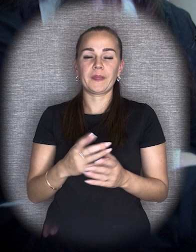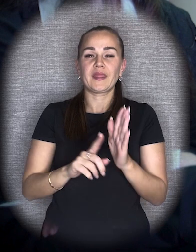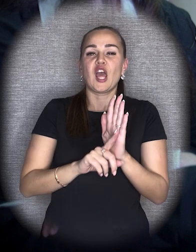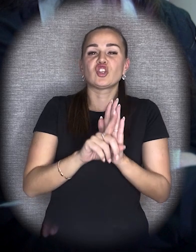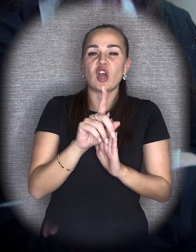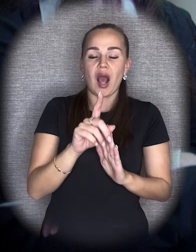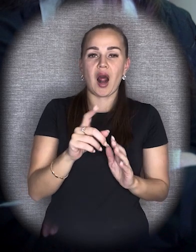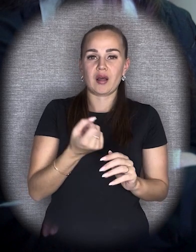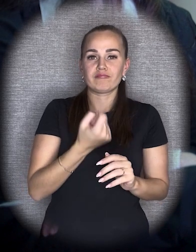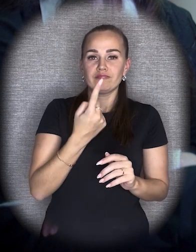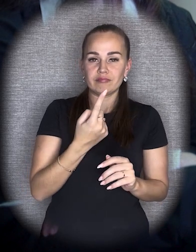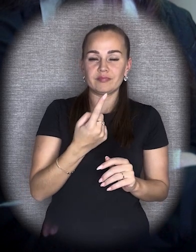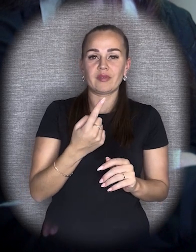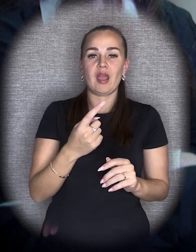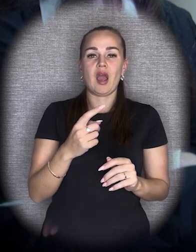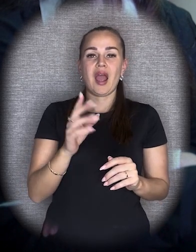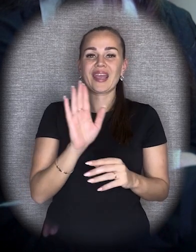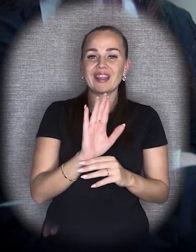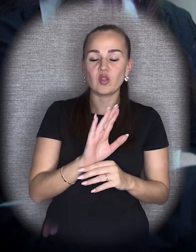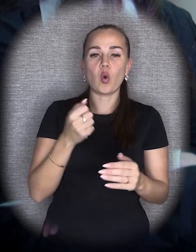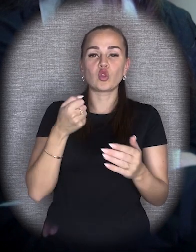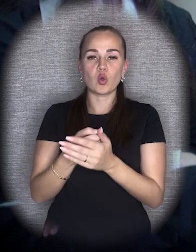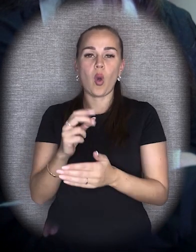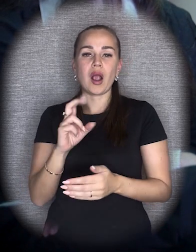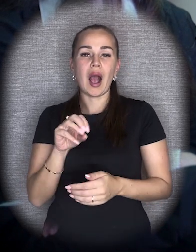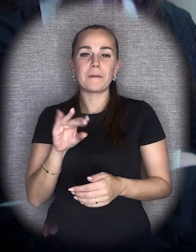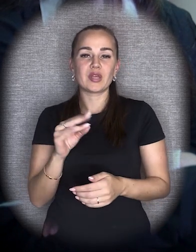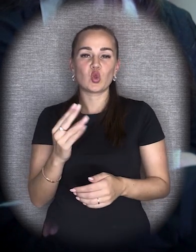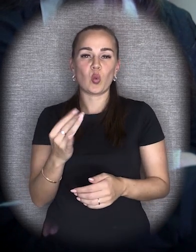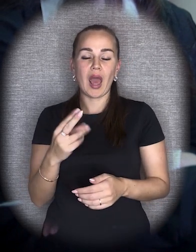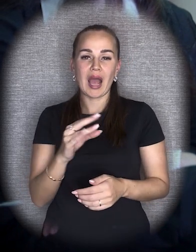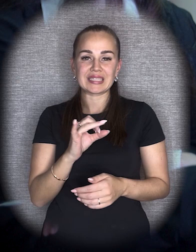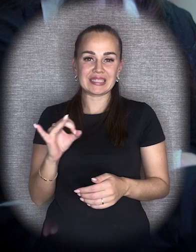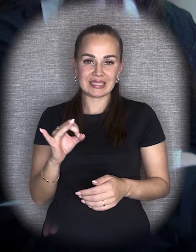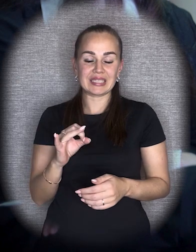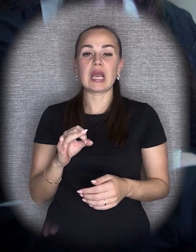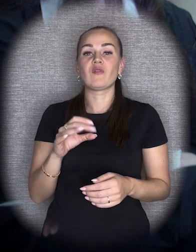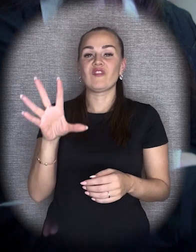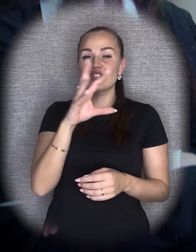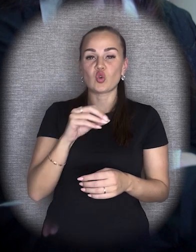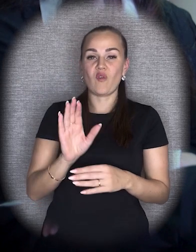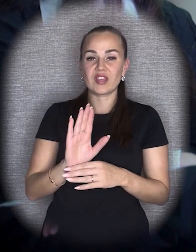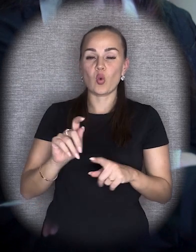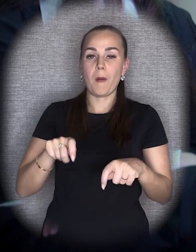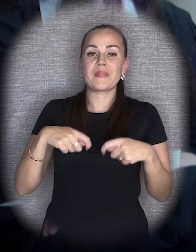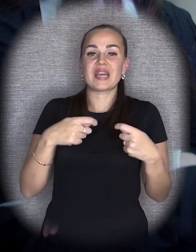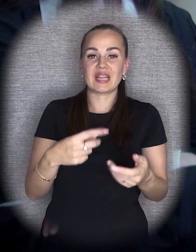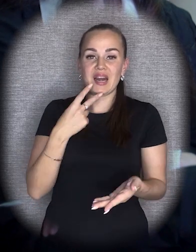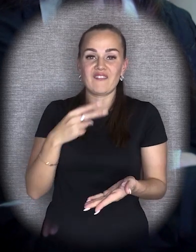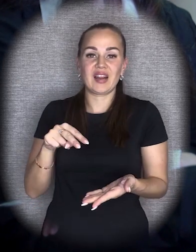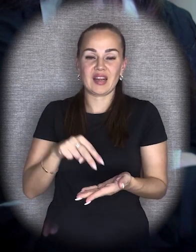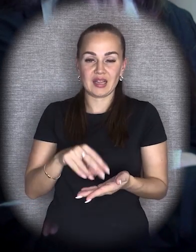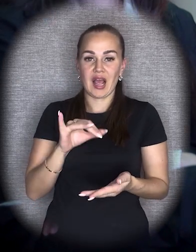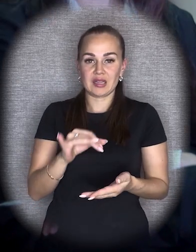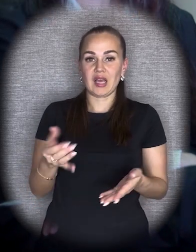до капитуляции Японии, потому что после мирного соглашения она была просто передана в Ленинград и осталась в архиве телевидения. И до